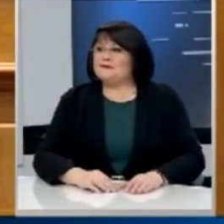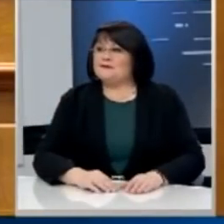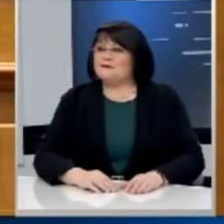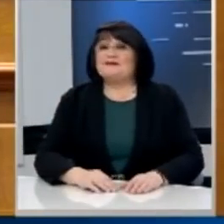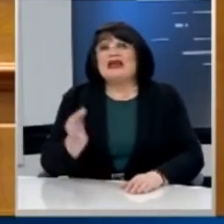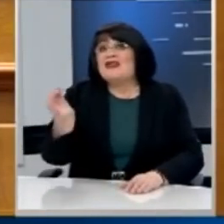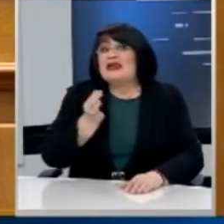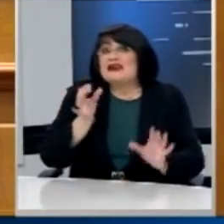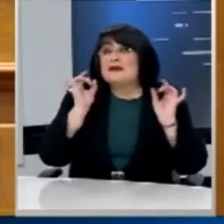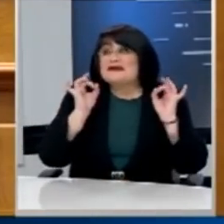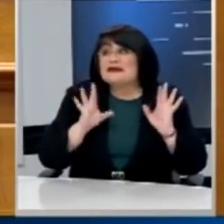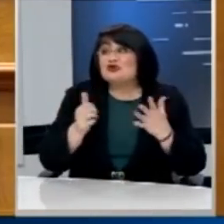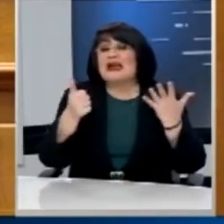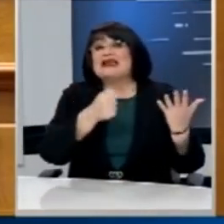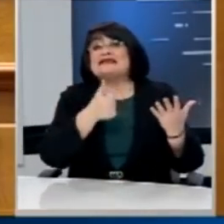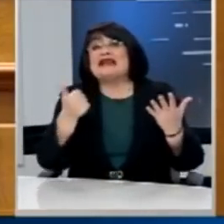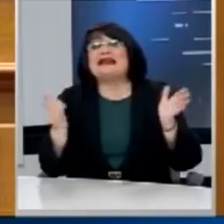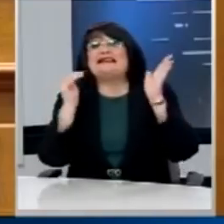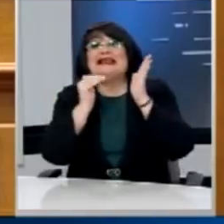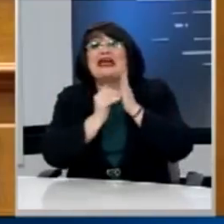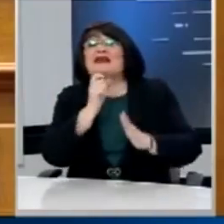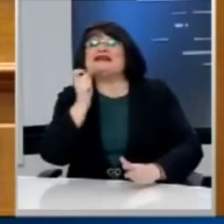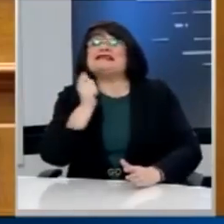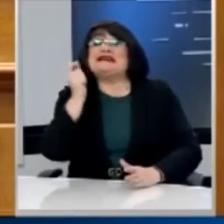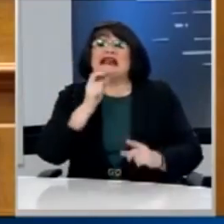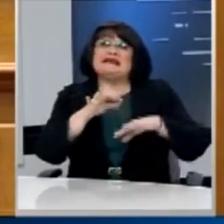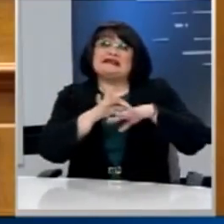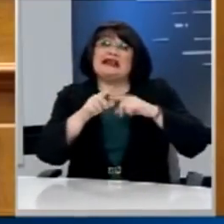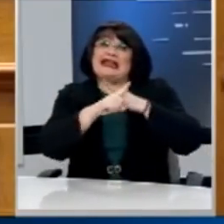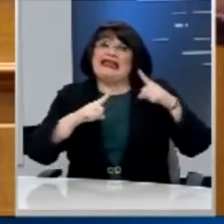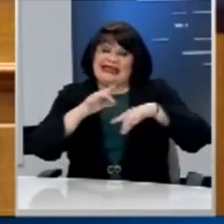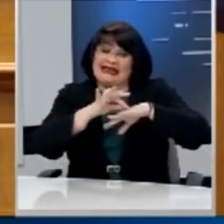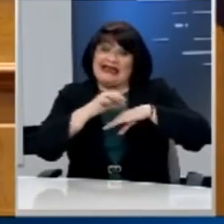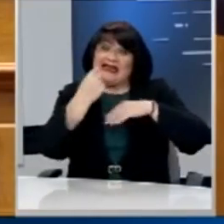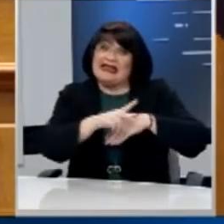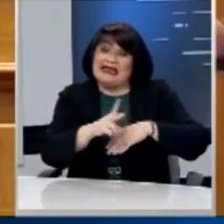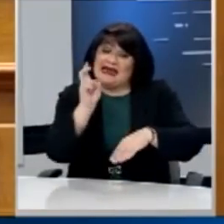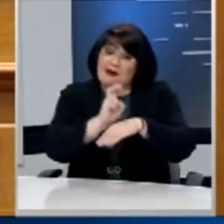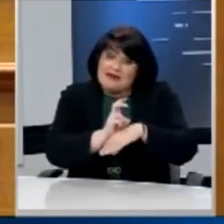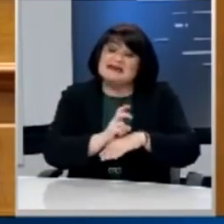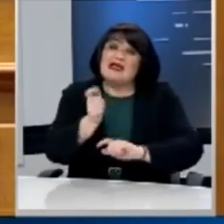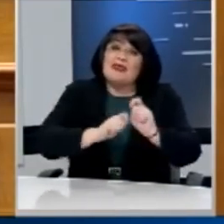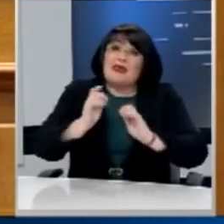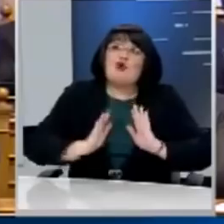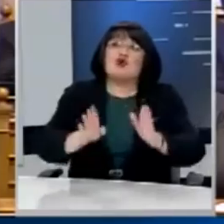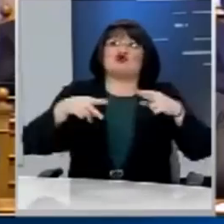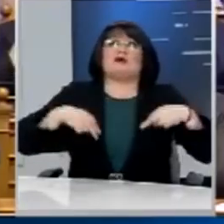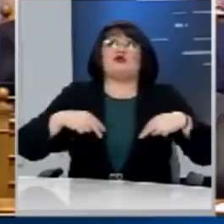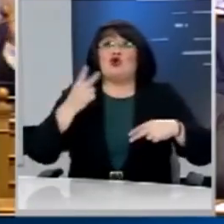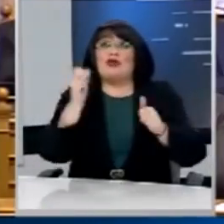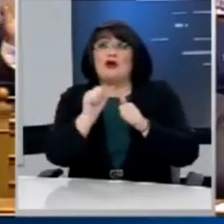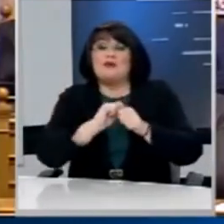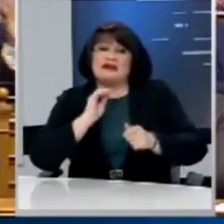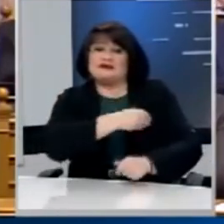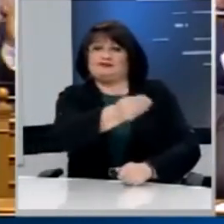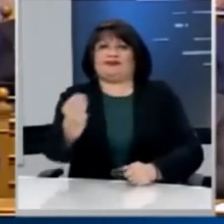κάτι γι' αυτό, 66.000 συντάξεων χειρίας που μας κληρονομήσατε και αυτή η κυβέρνηση και αυτό το Υπουργείο μέσα σε 2 μήνες